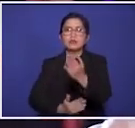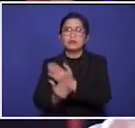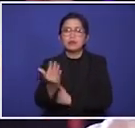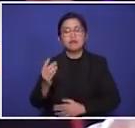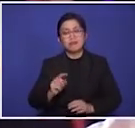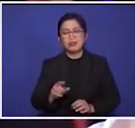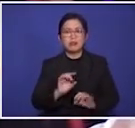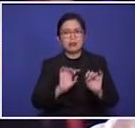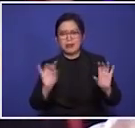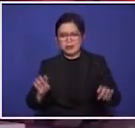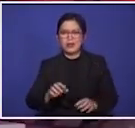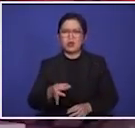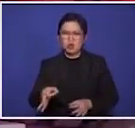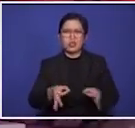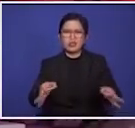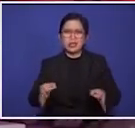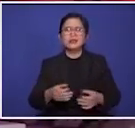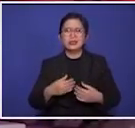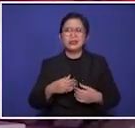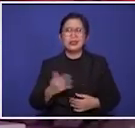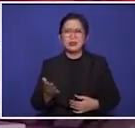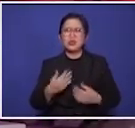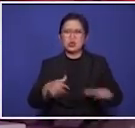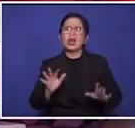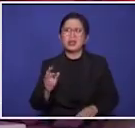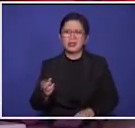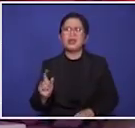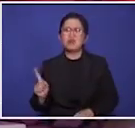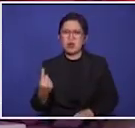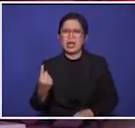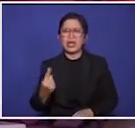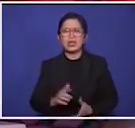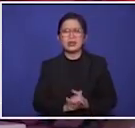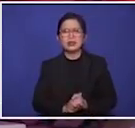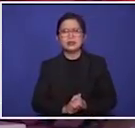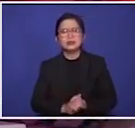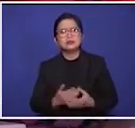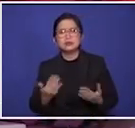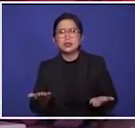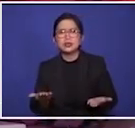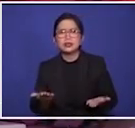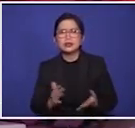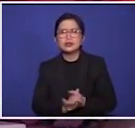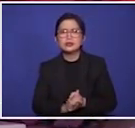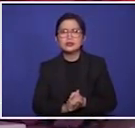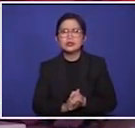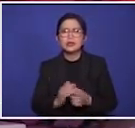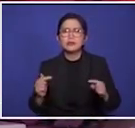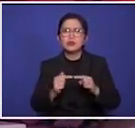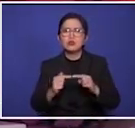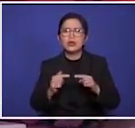tetapi sudah kita mulai kemudian juga yang berkaitan dengan